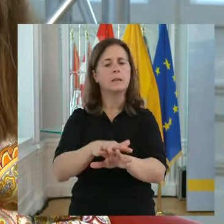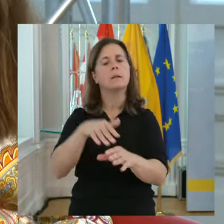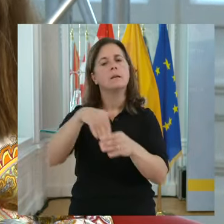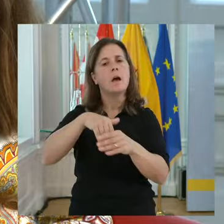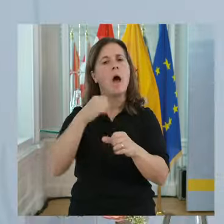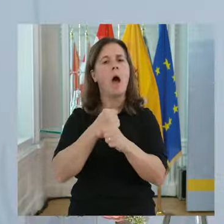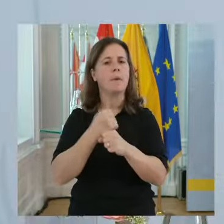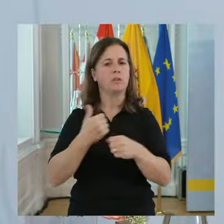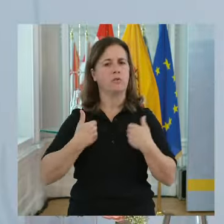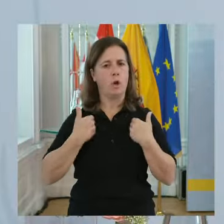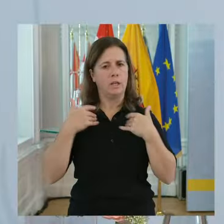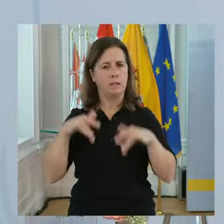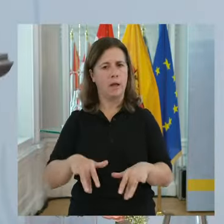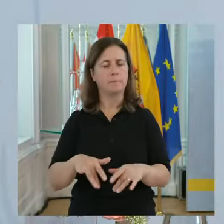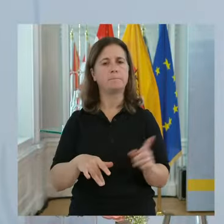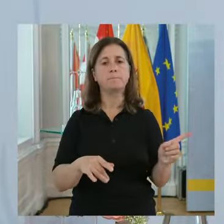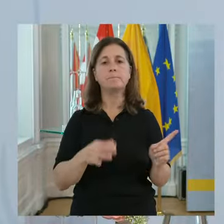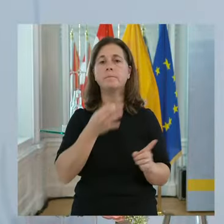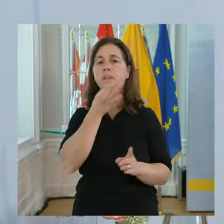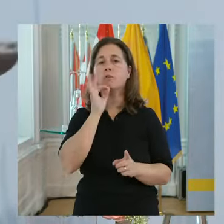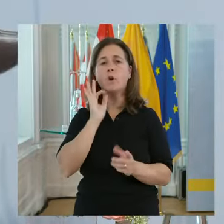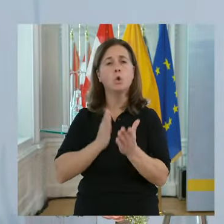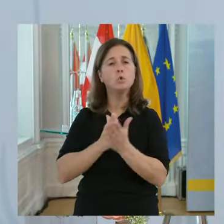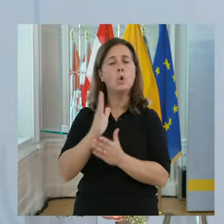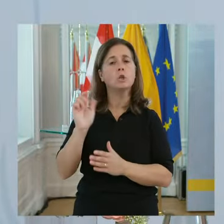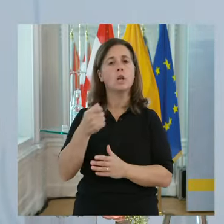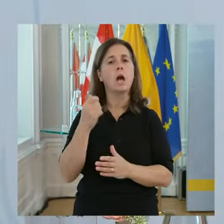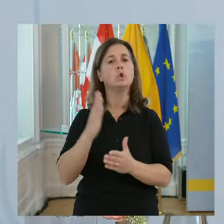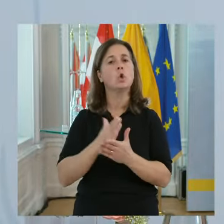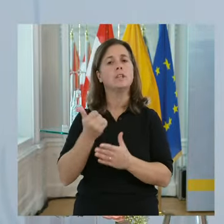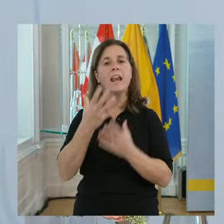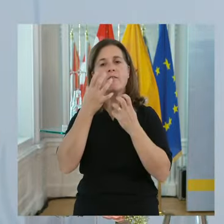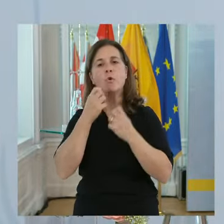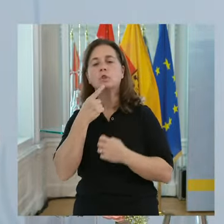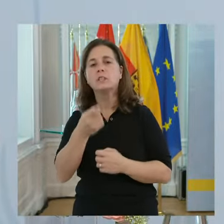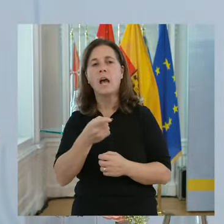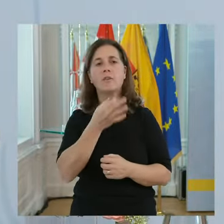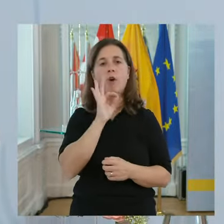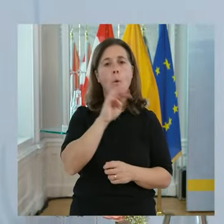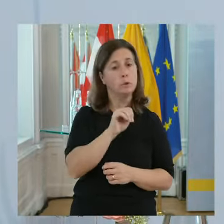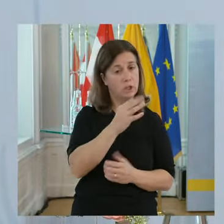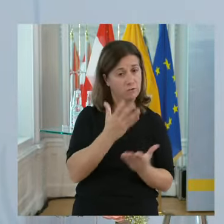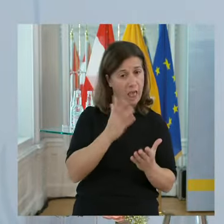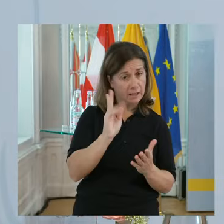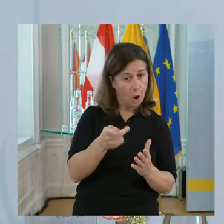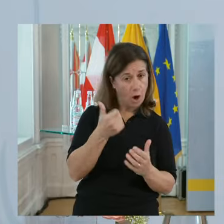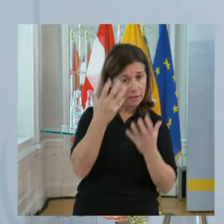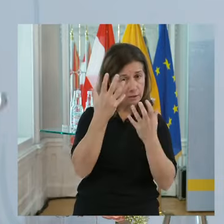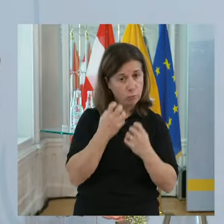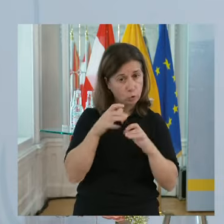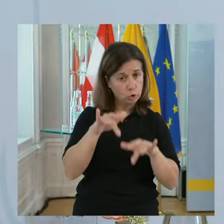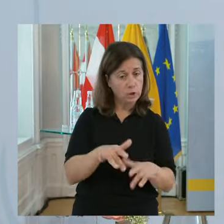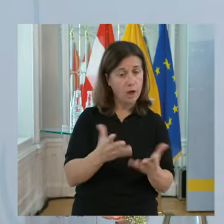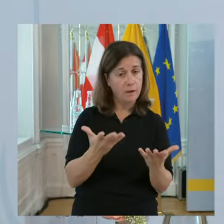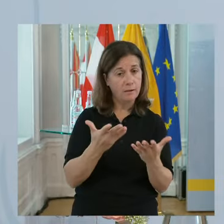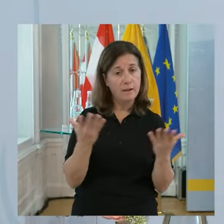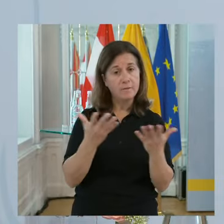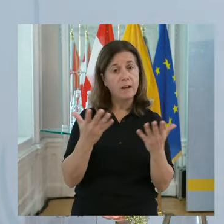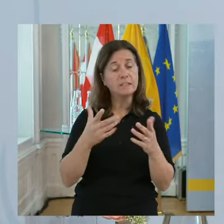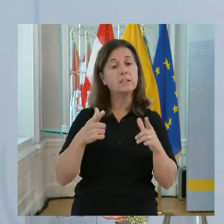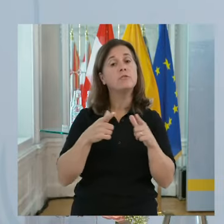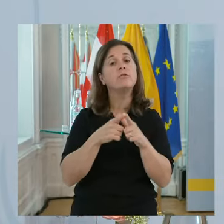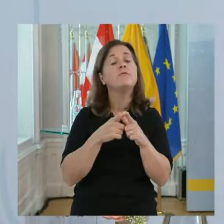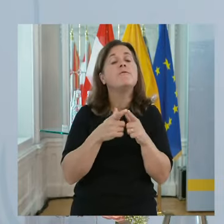macht. Die Frau Durchschlag hat jetzt schon einen Wunsch geäußert. Frau Meschenske, vielleicht haben Sie seitens der Industrie auch noch einen. Welche Form